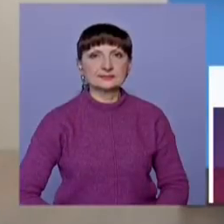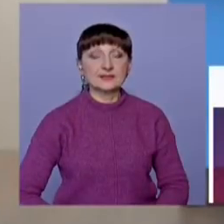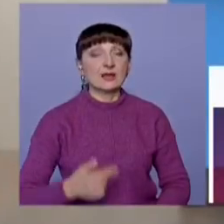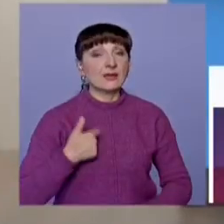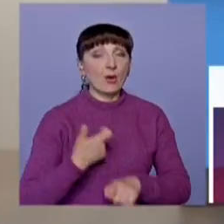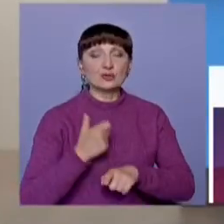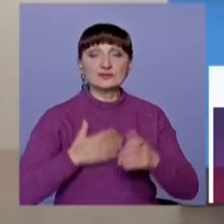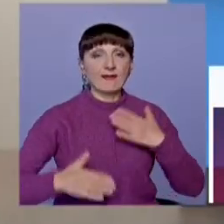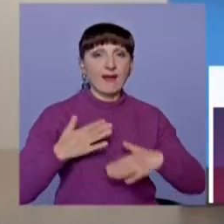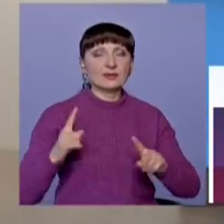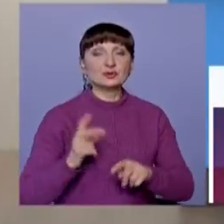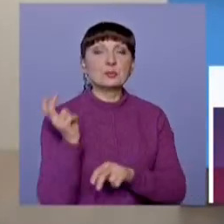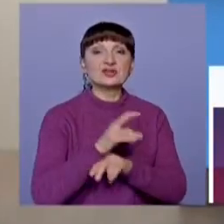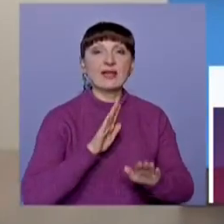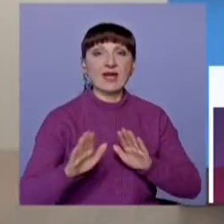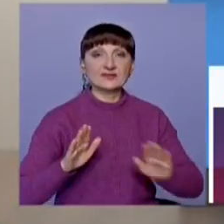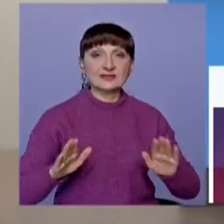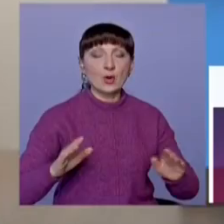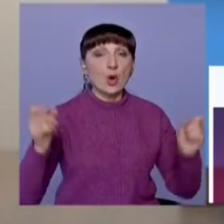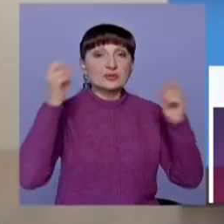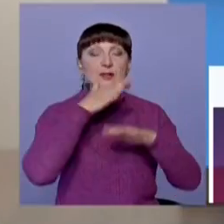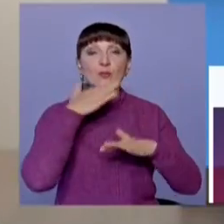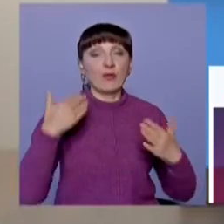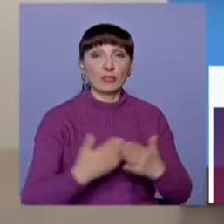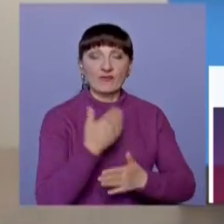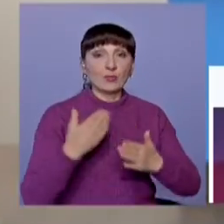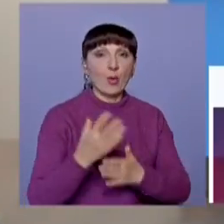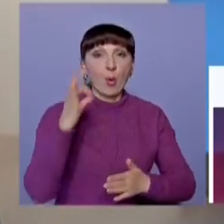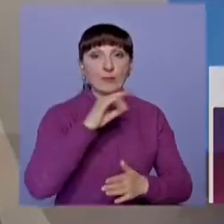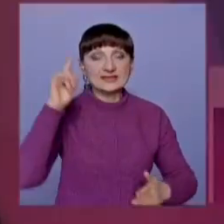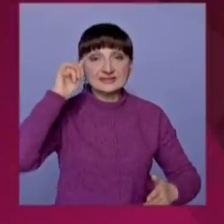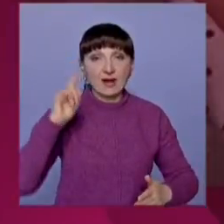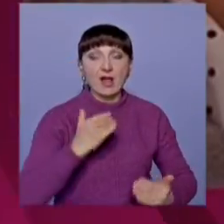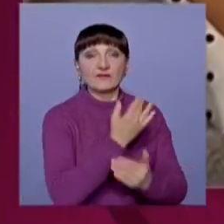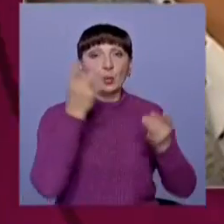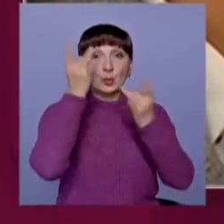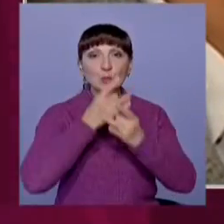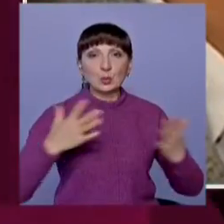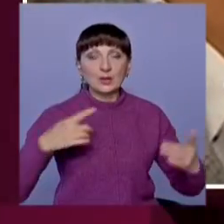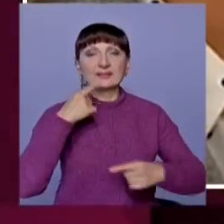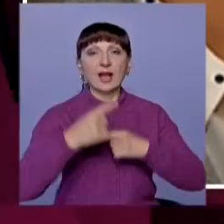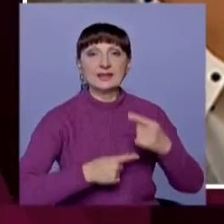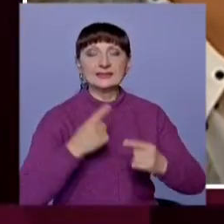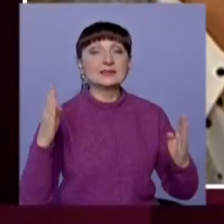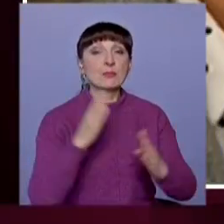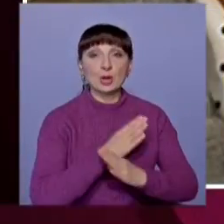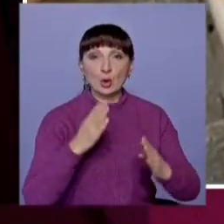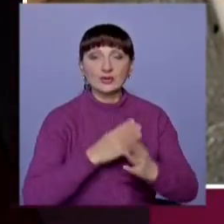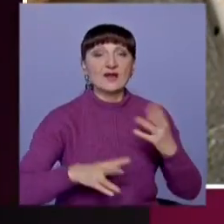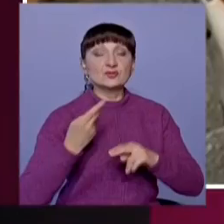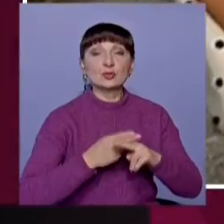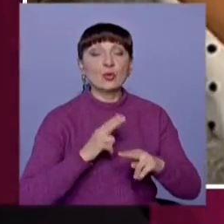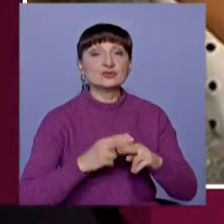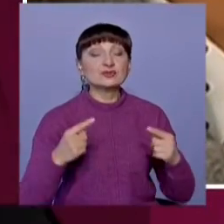Я очень рада, что пришла на выставку. Узнала много нового об Израиле, культуре этой страны, традициях, природе. Все это